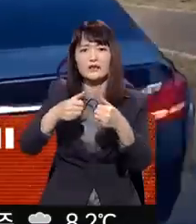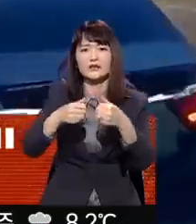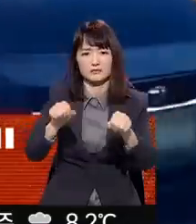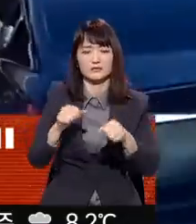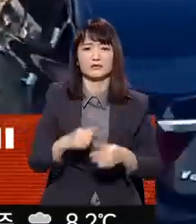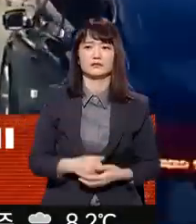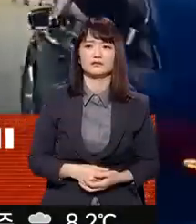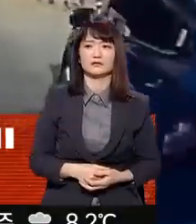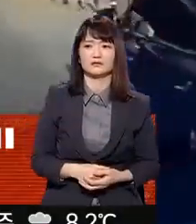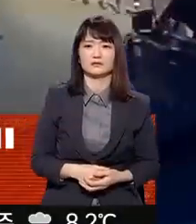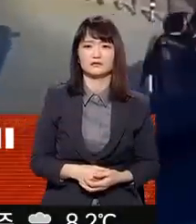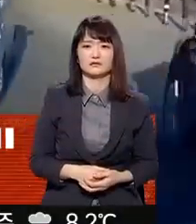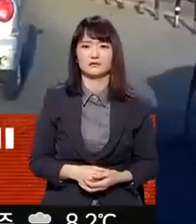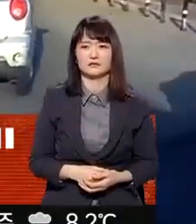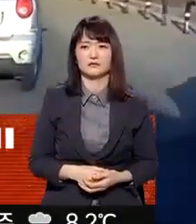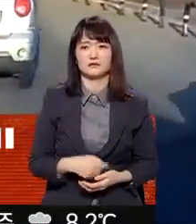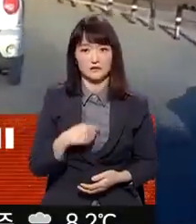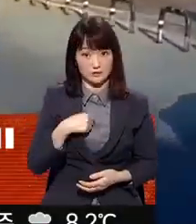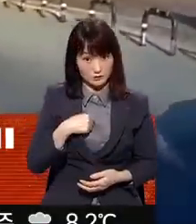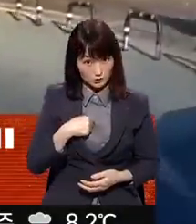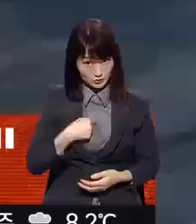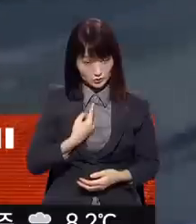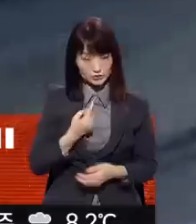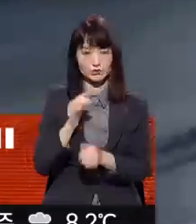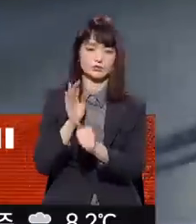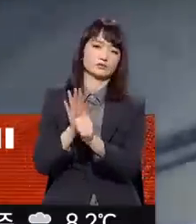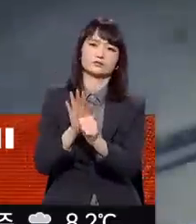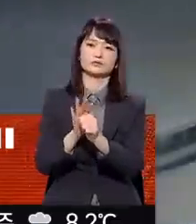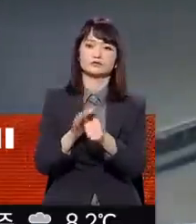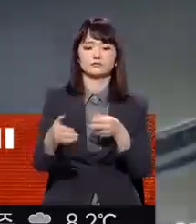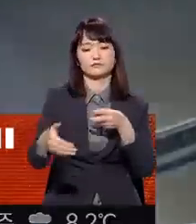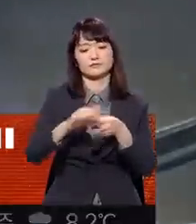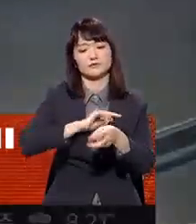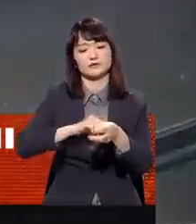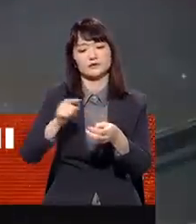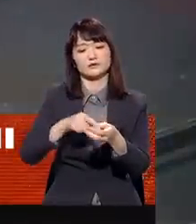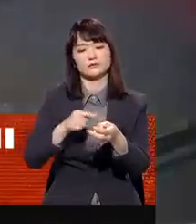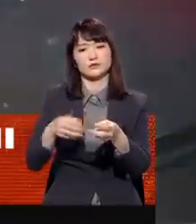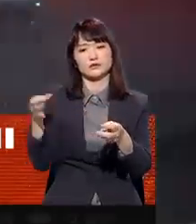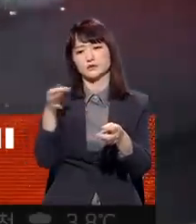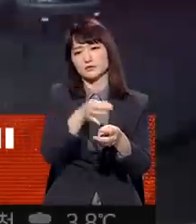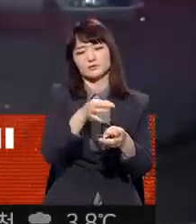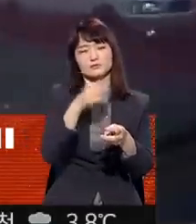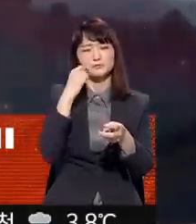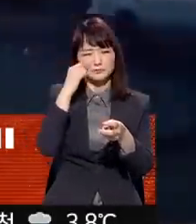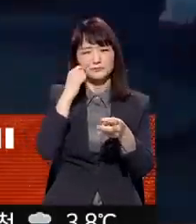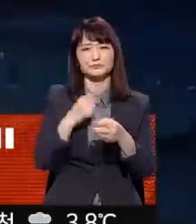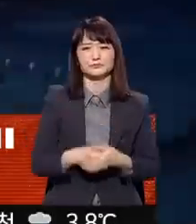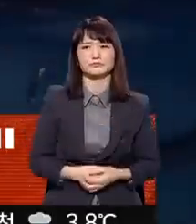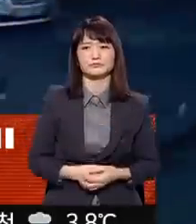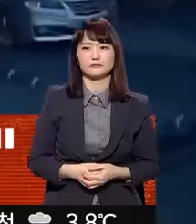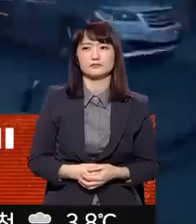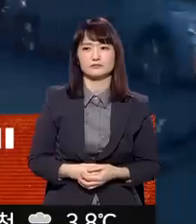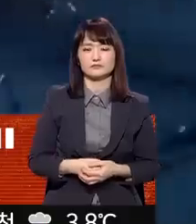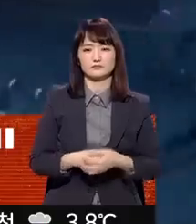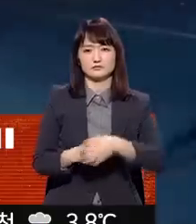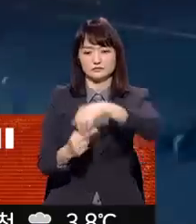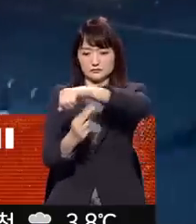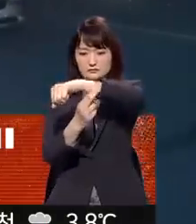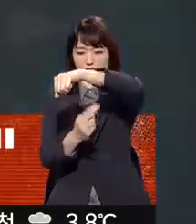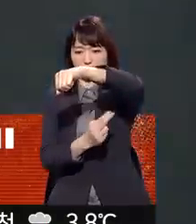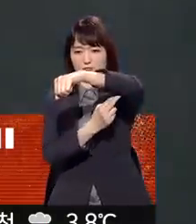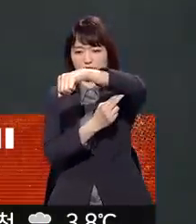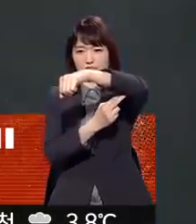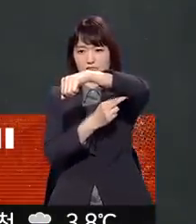네, 맞습니다. 하지만 자발적으로 사고를 도운 상황이라서요. 이 차에 대한 보상은 받을 수 없었다고 합니다. 하지만 이렇게 다리 아래로